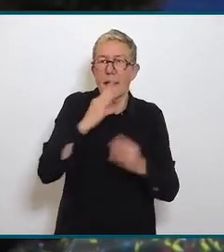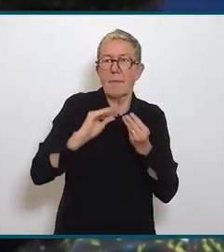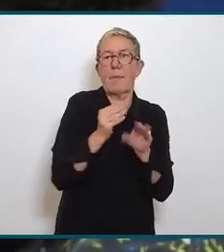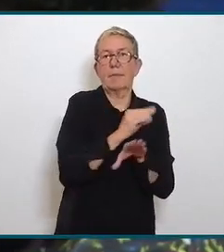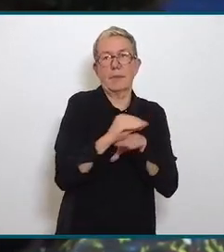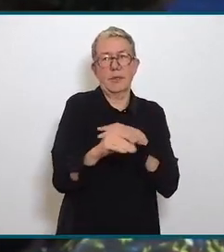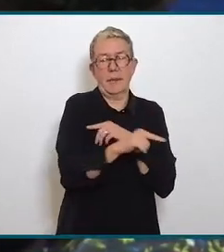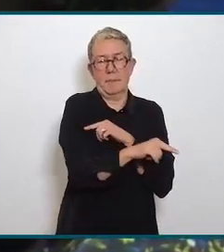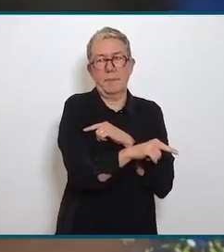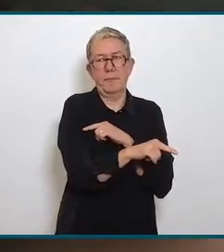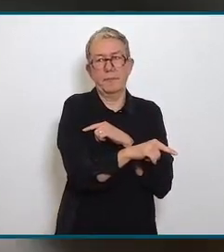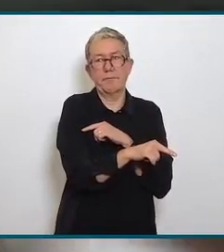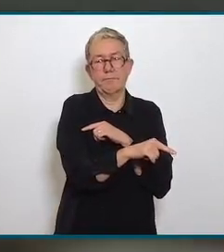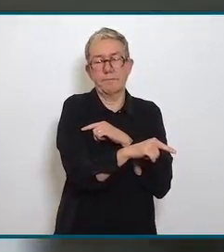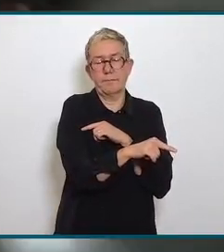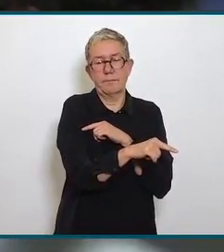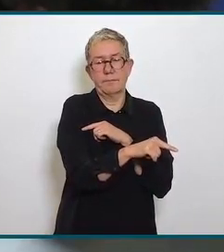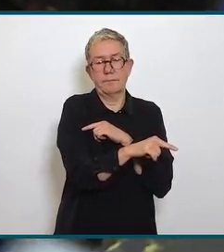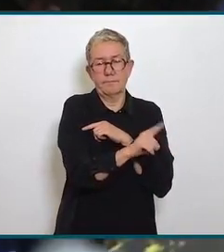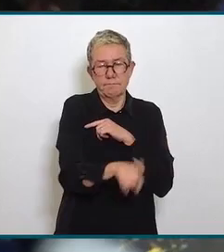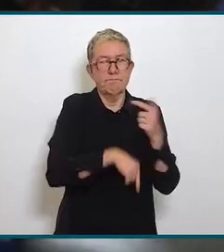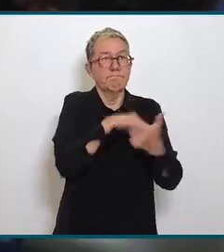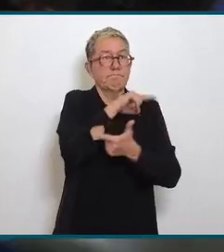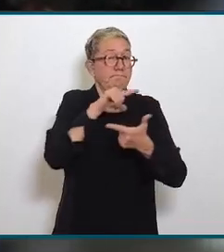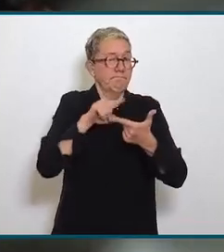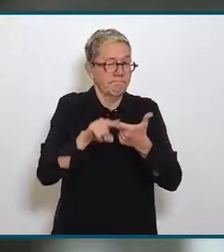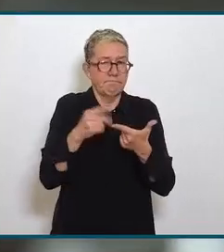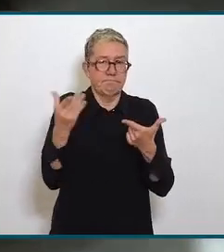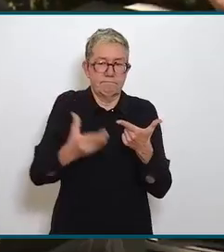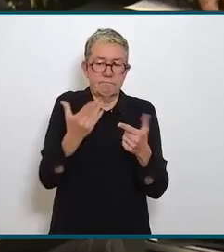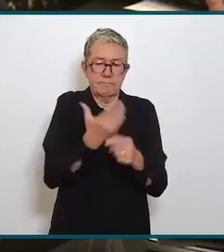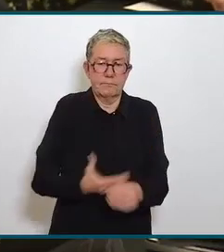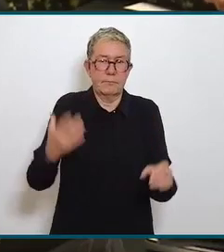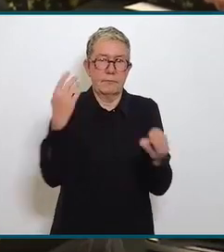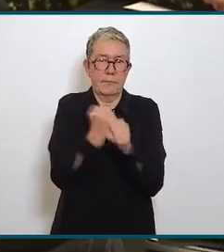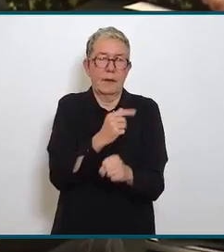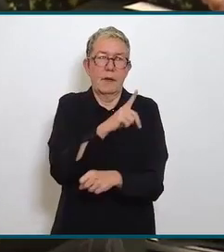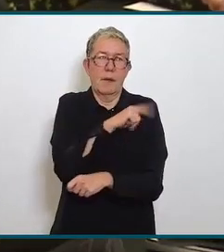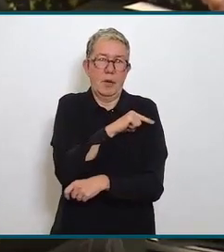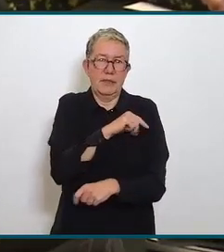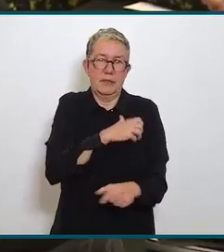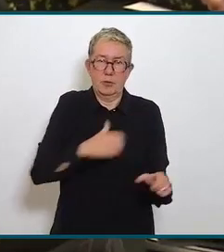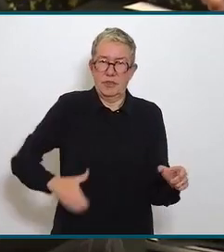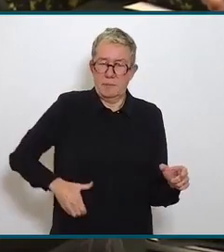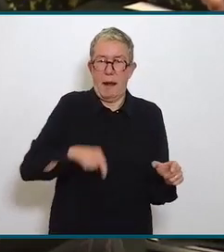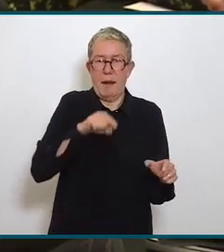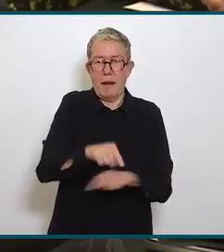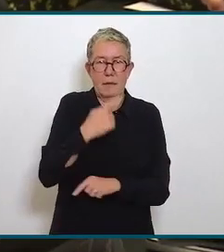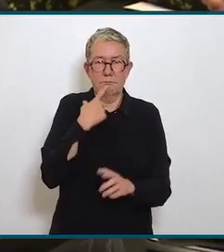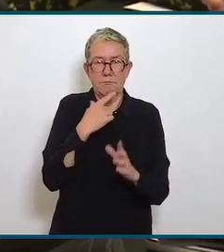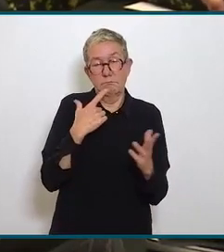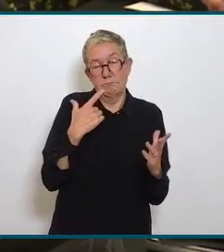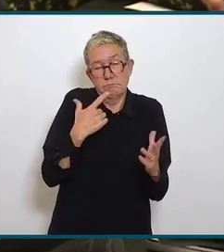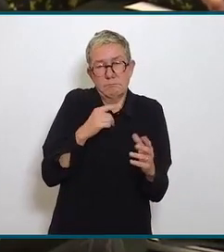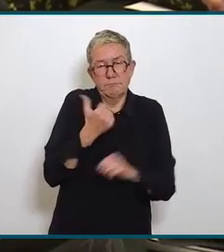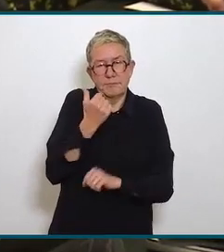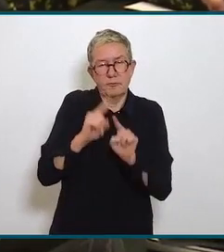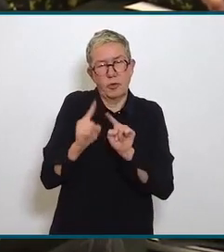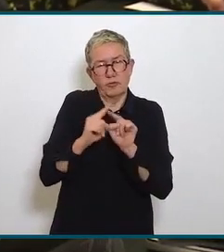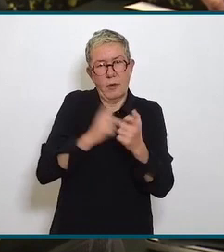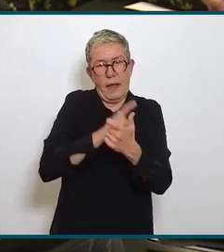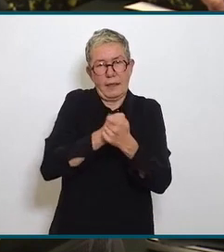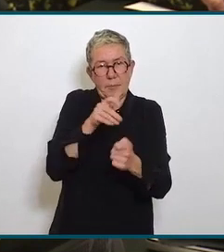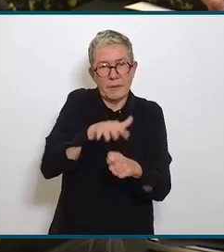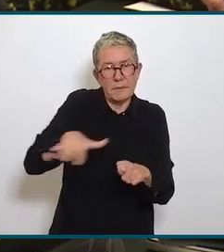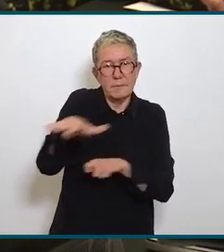sécurité. En deuxième point, la création de notre brigade de tranquillité urbaine, qui sera une première réponse de taille pour